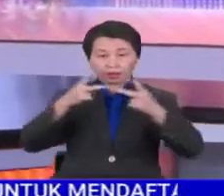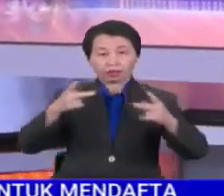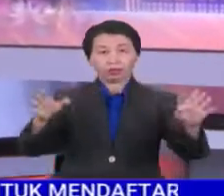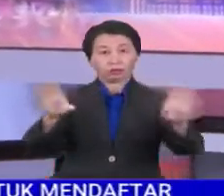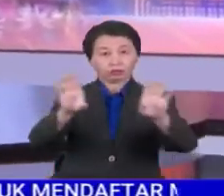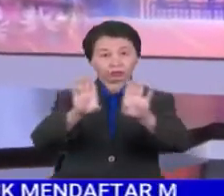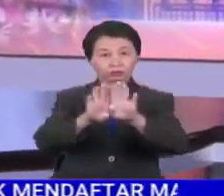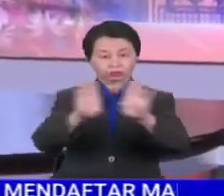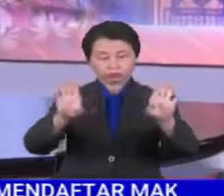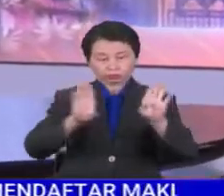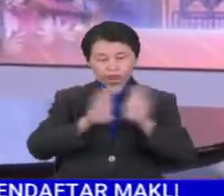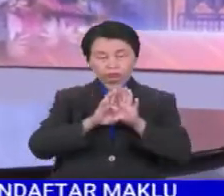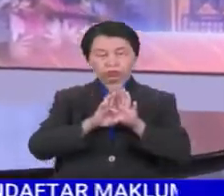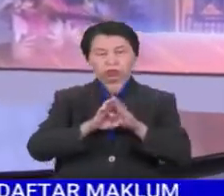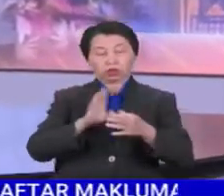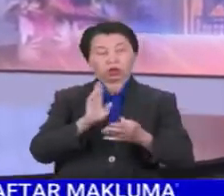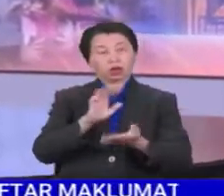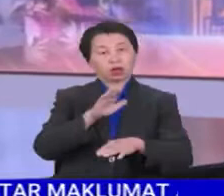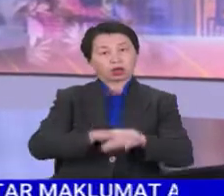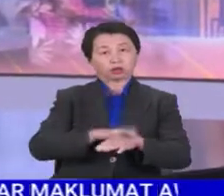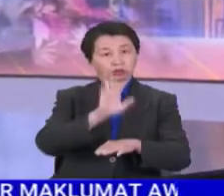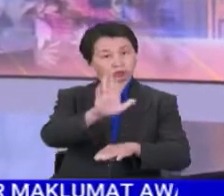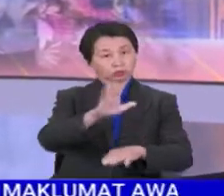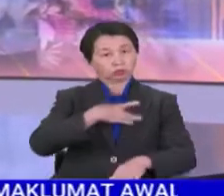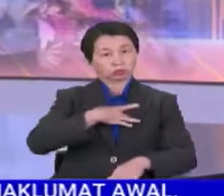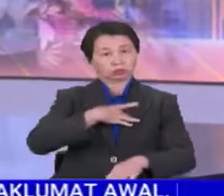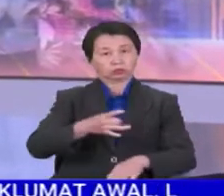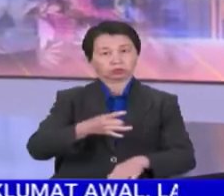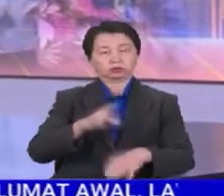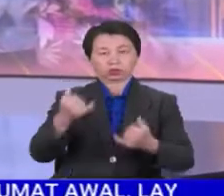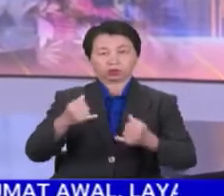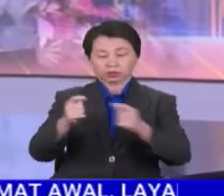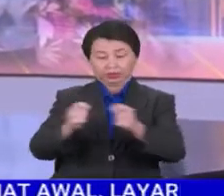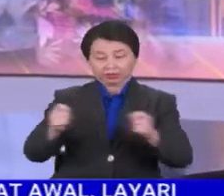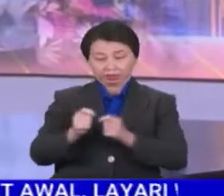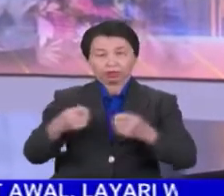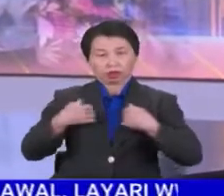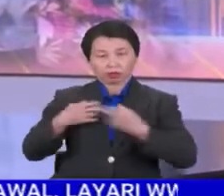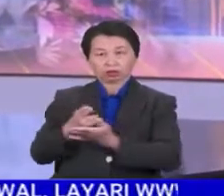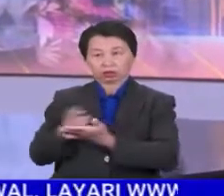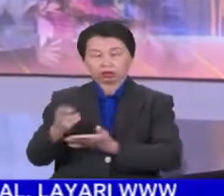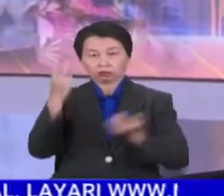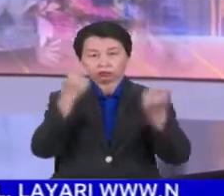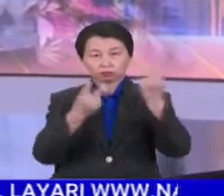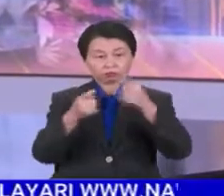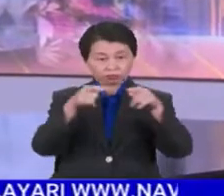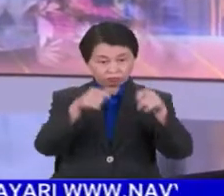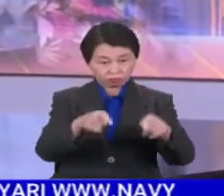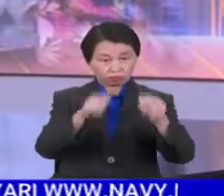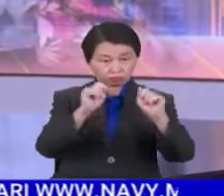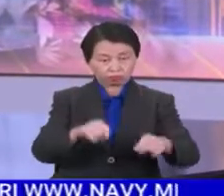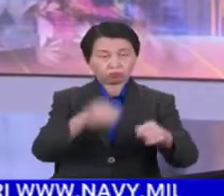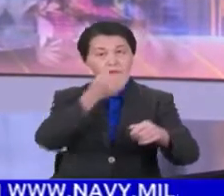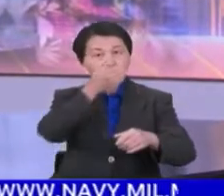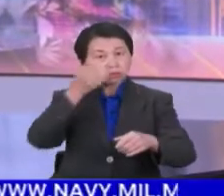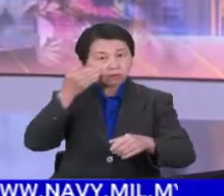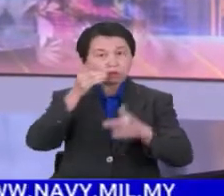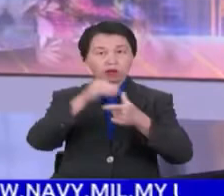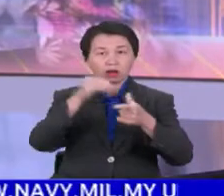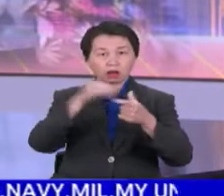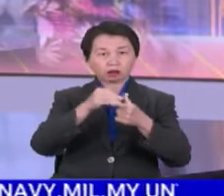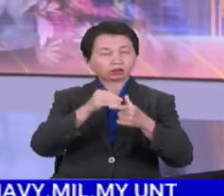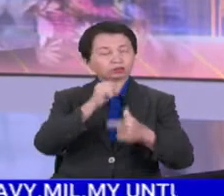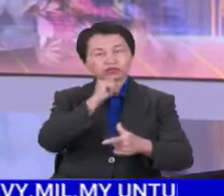tertutup kini atas pilihan. Bagaimanapun, pemilik premis berhak menentukan sama ada pengunjung wajib memakai pelitup muka